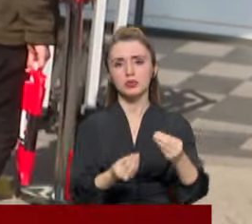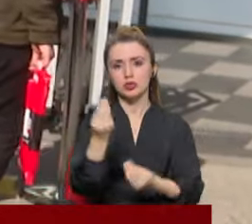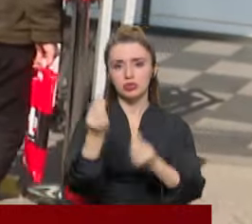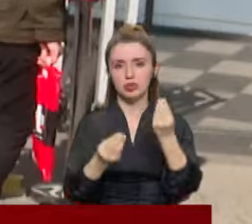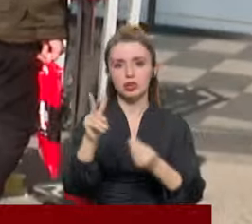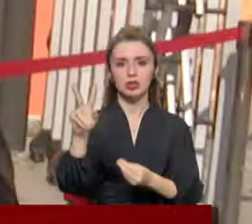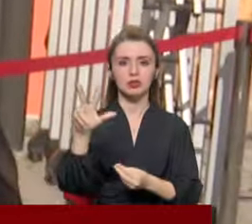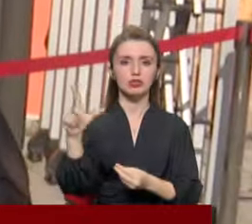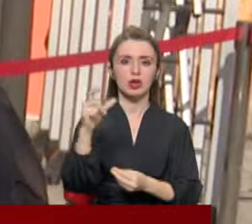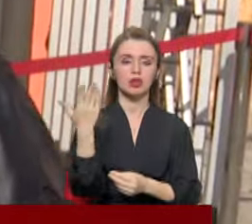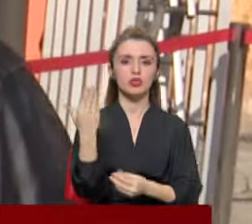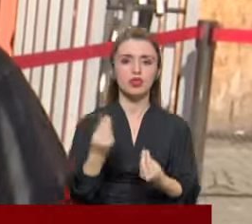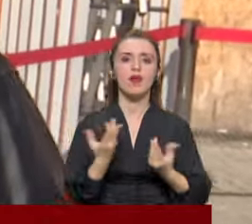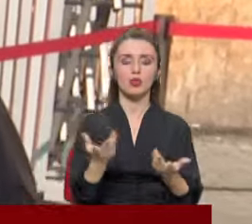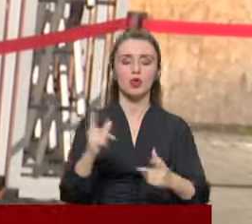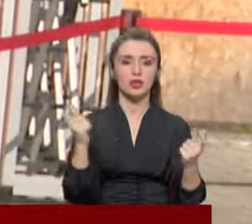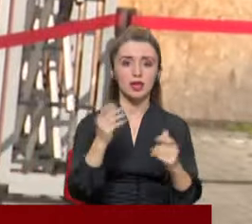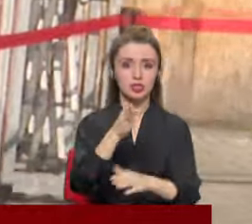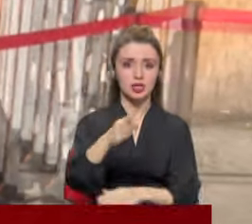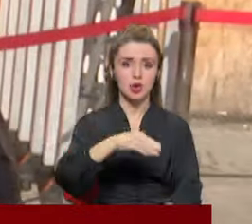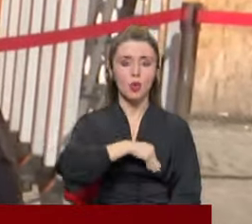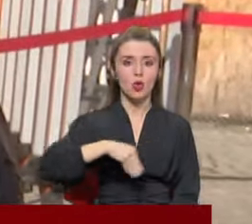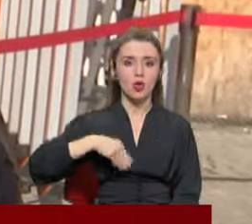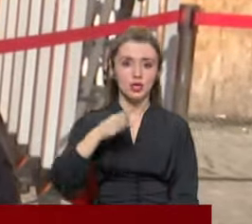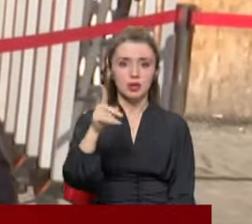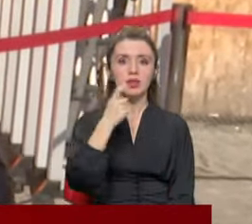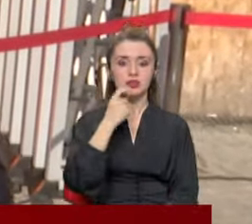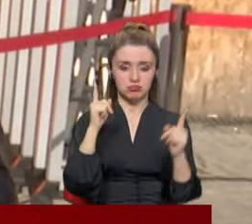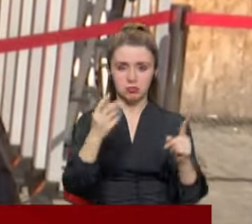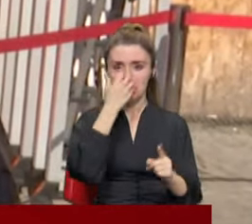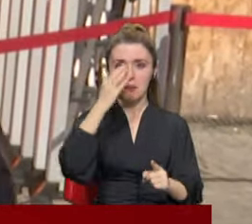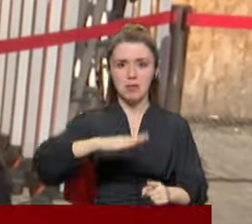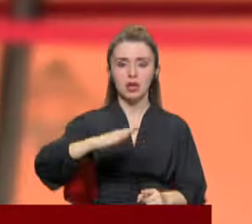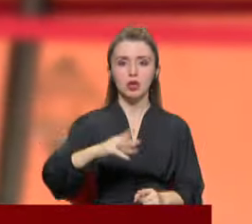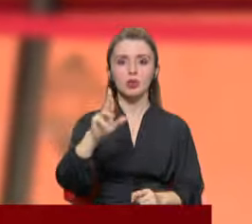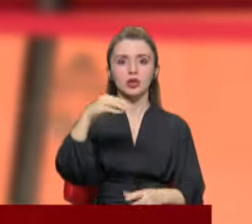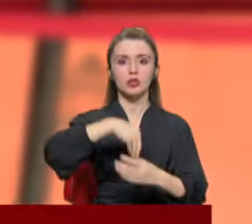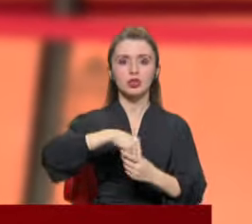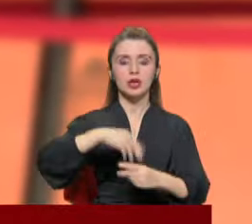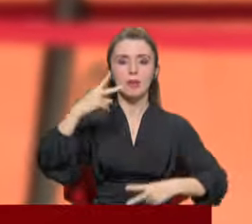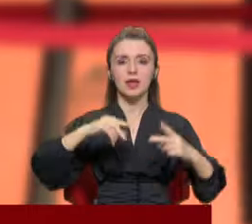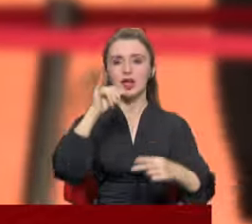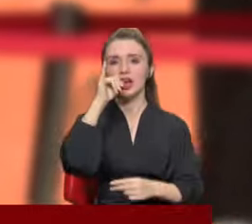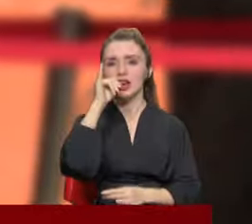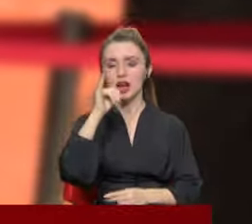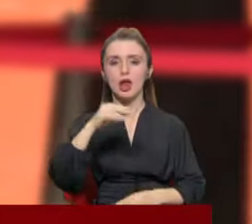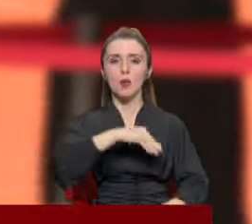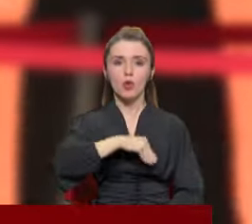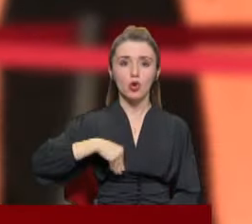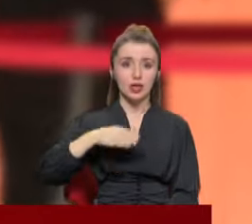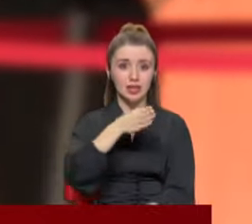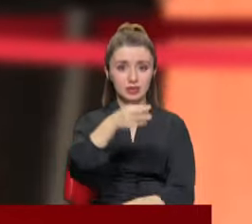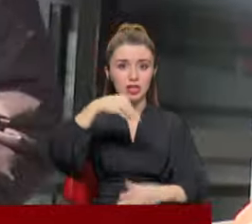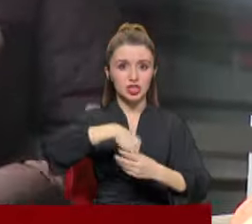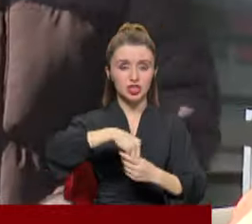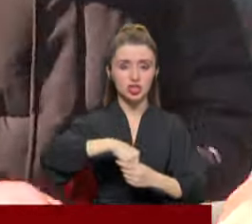aydan önce vize alamıyoruz. Nereye gideceksiniz? Polonya'ya gideceğim. Bir senedir bekliyorum randevu almak için. Kimi İtalya'ya, kimi Polonya'ya